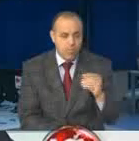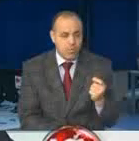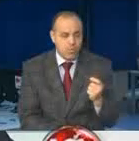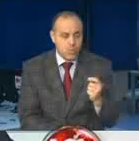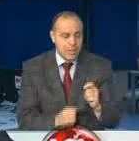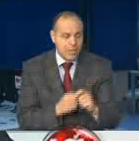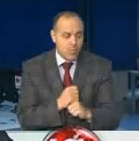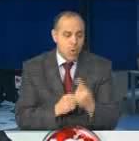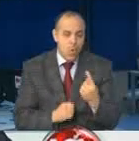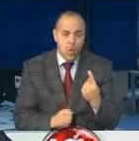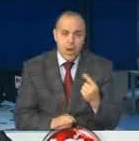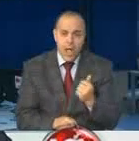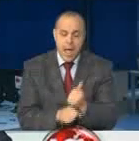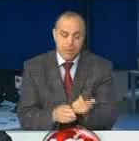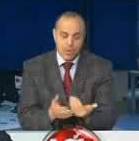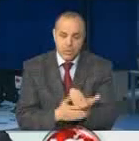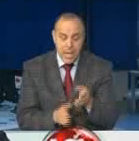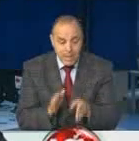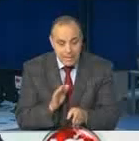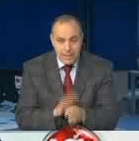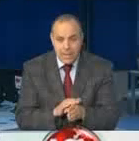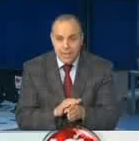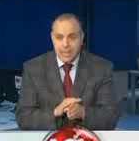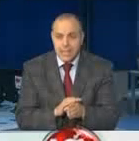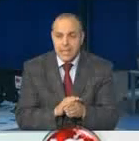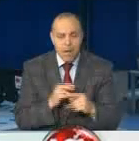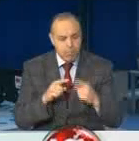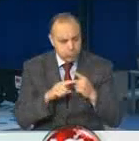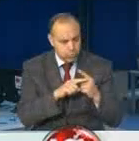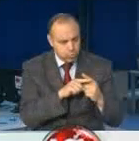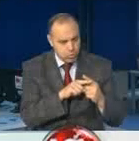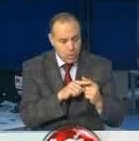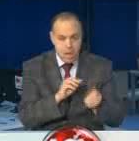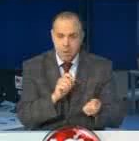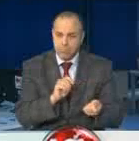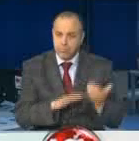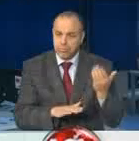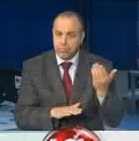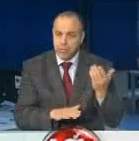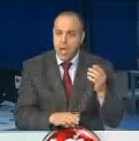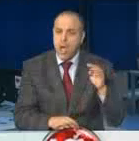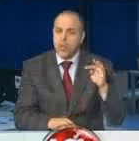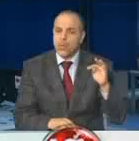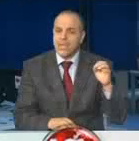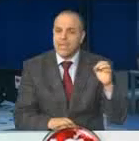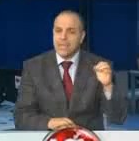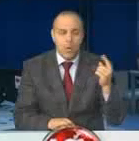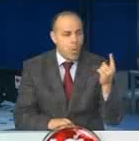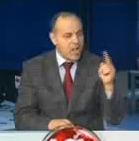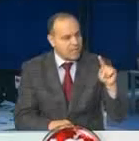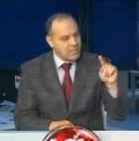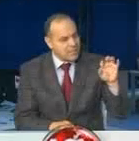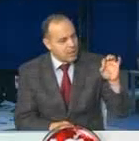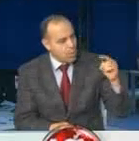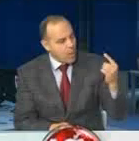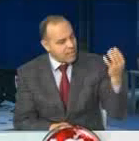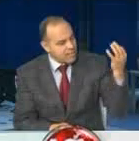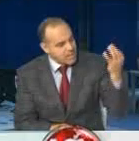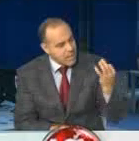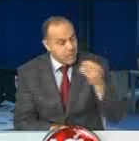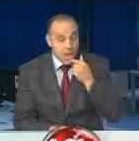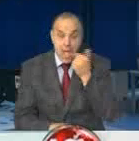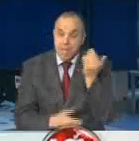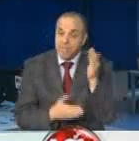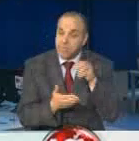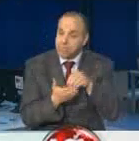خلال الأسبوع الأول من العام الجديد انطلاقة إيجابية، حيث ارتفع مؤشر تورينديكس بنسبة 1.01%،